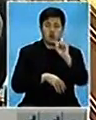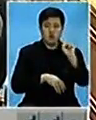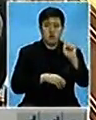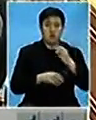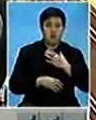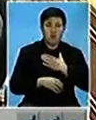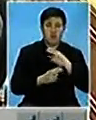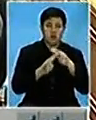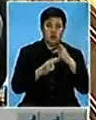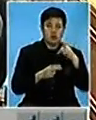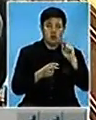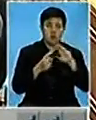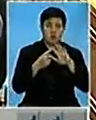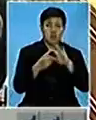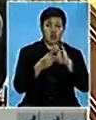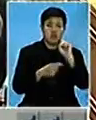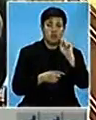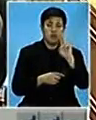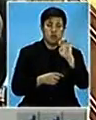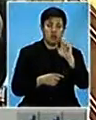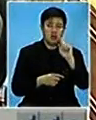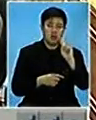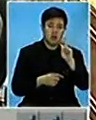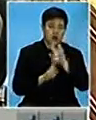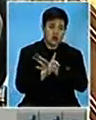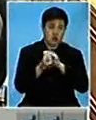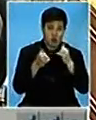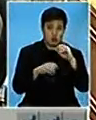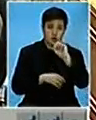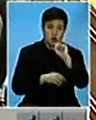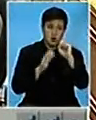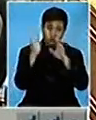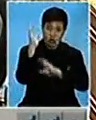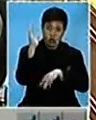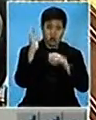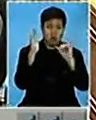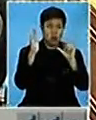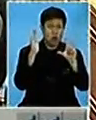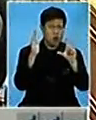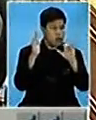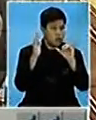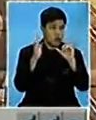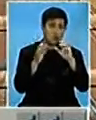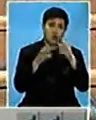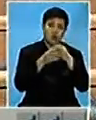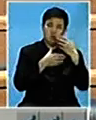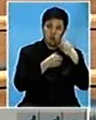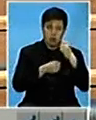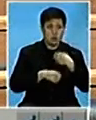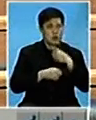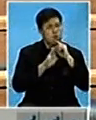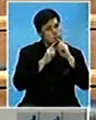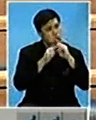กับผมนายประเสริฐพงษ์สวนสิริสมาชิกสภาผู้แทนราษฎรจังหวัดยะลาพรรคประชาธิปัตย์ท่านประธานฮะอยากจะปรึกษ